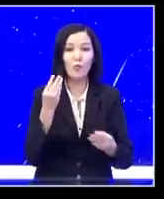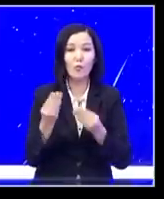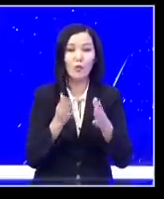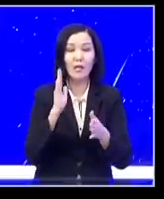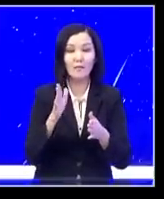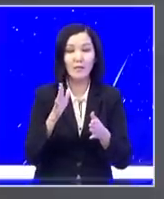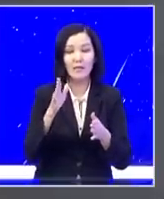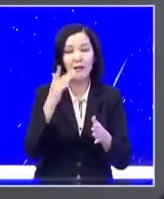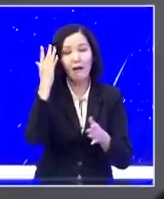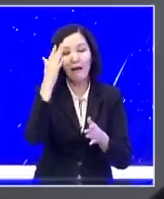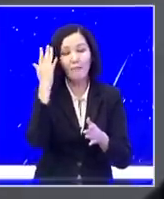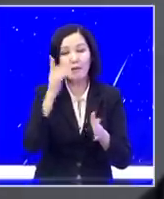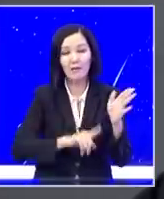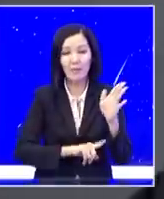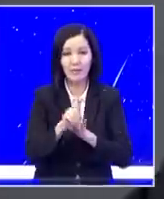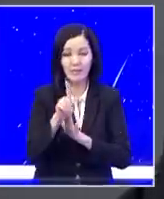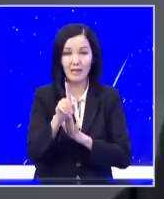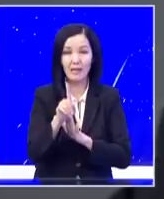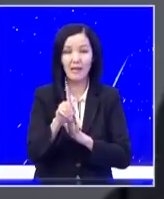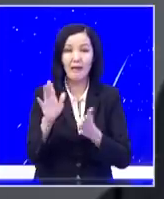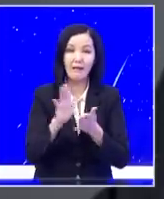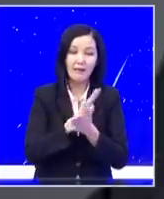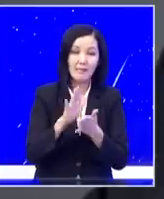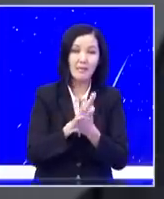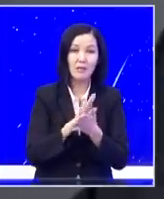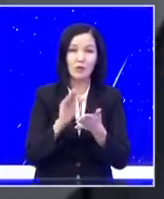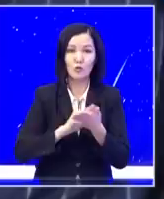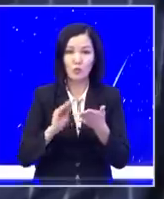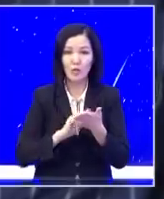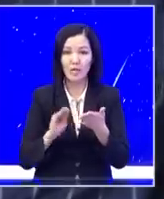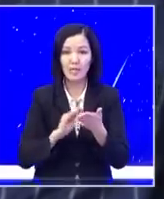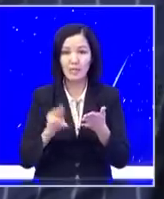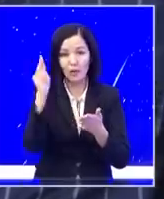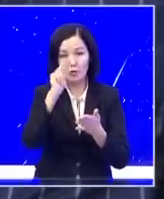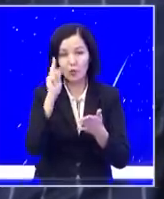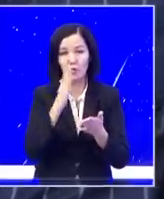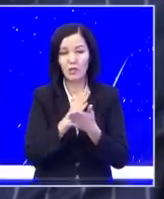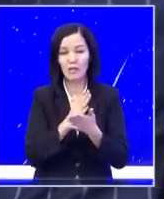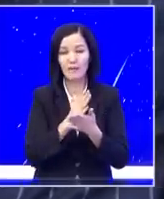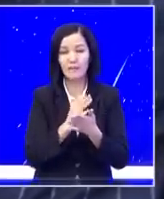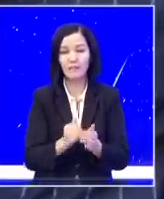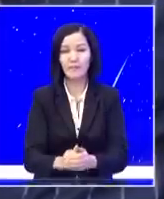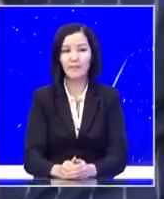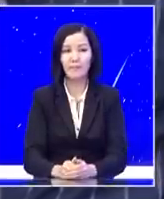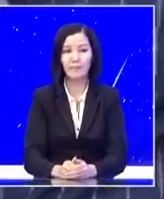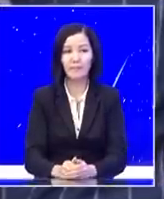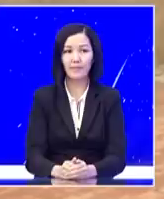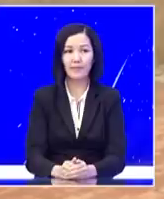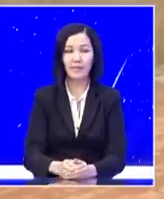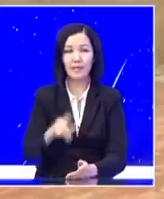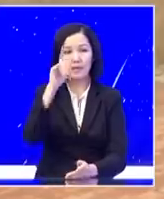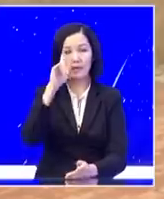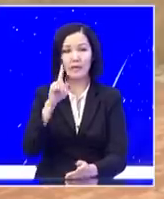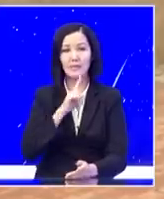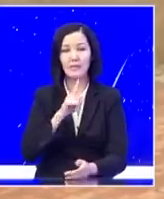арман асқағынан туындасы керек. Осы газетте жүріп, журналистикаға машықтандырды әріптестері. Еліміздегі